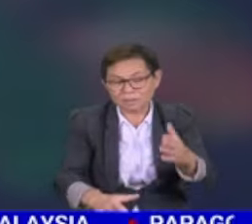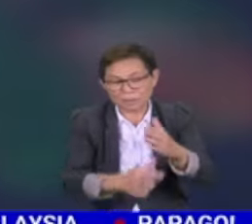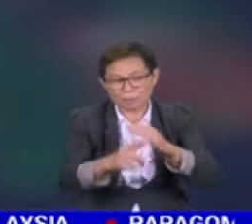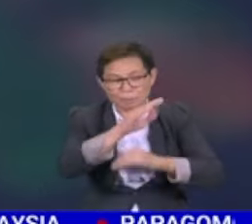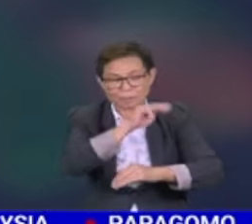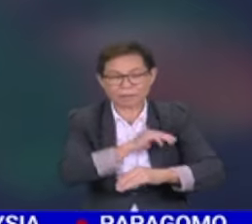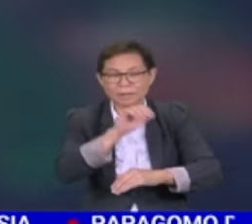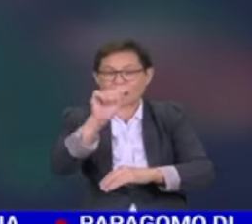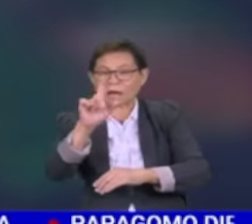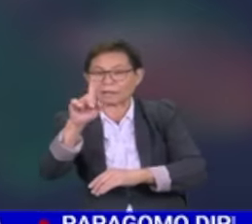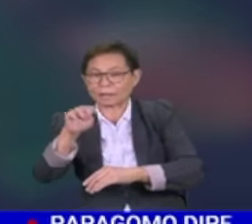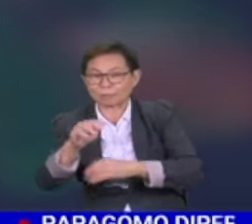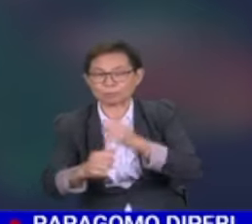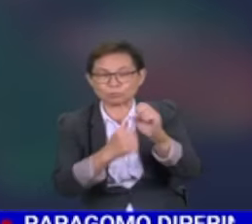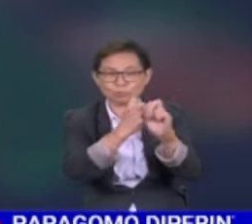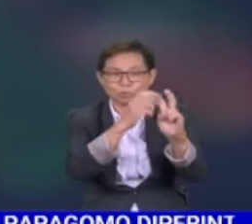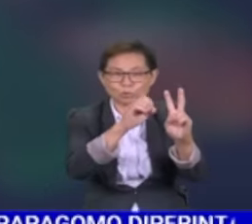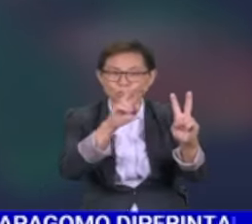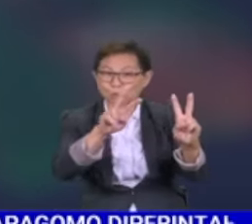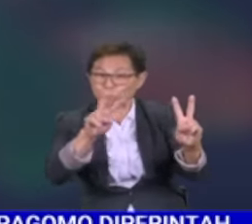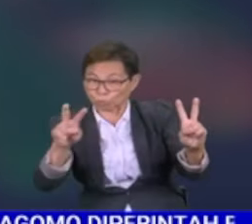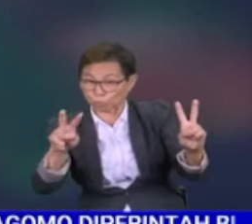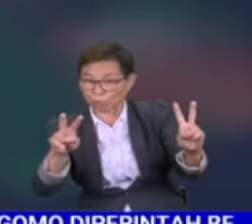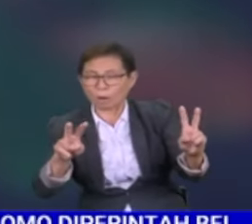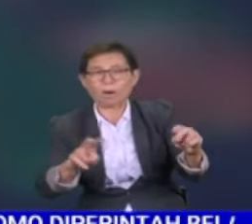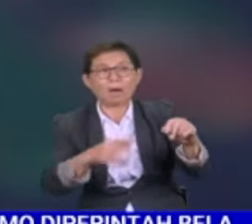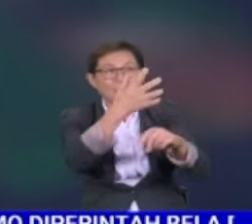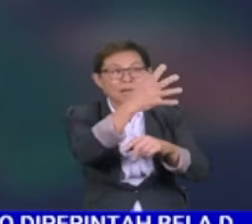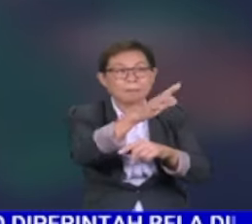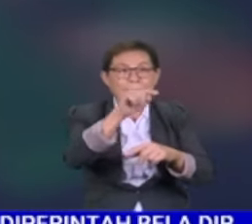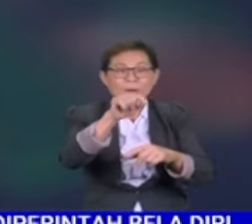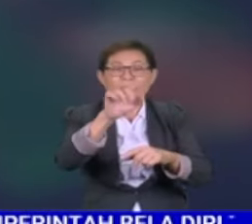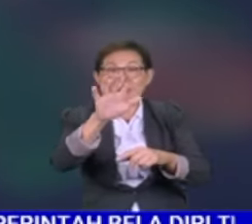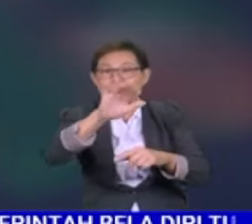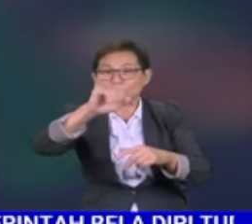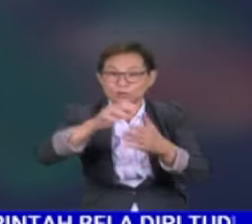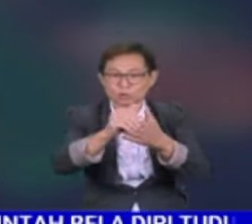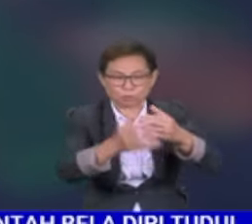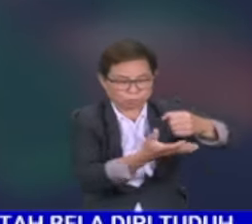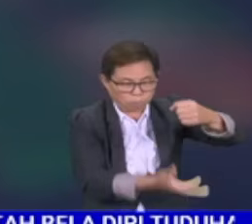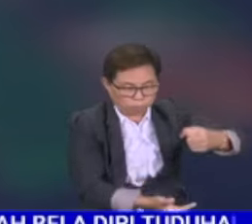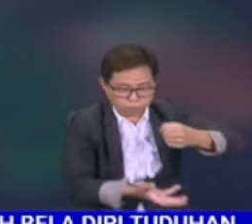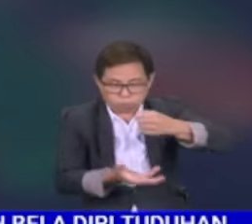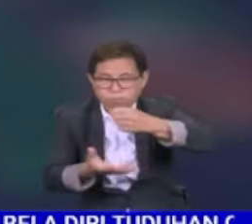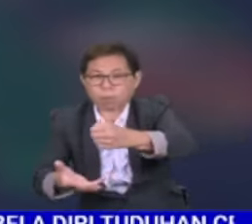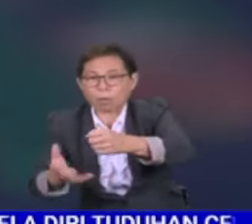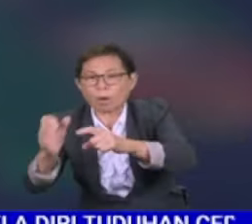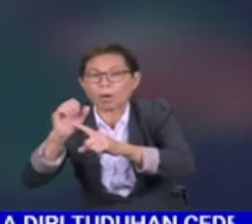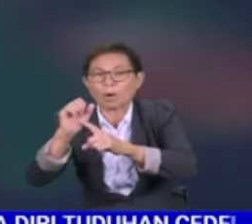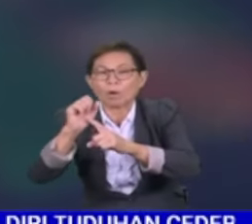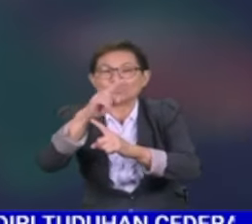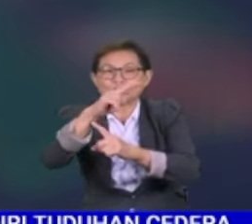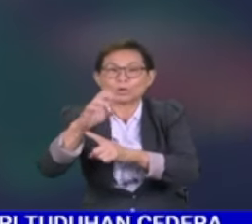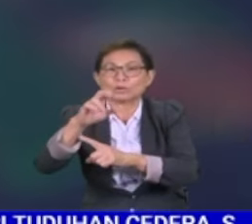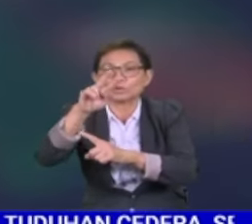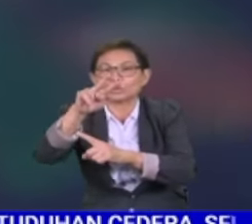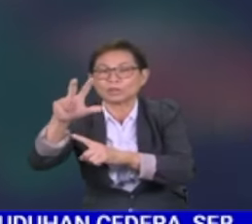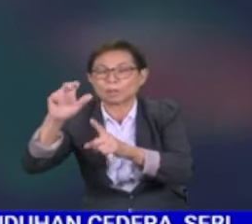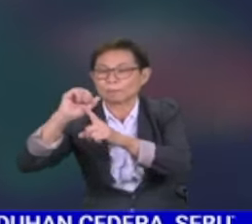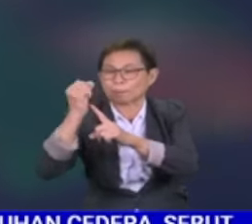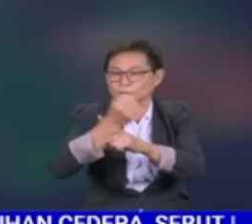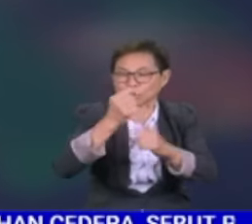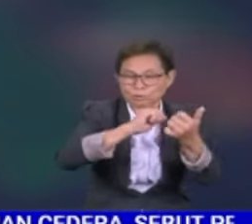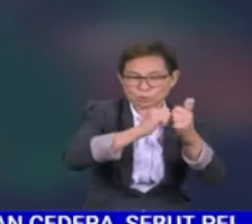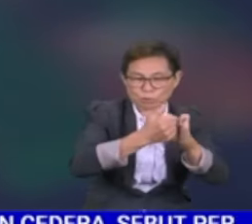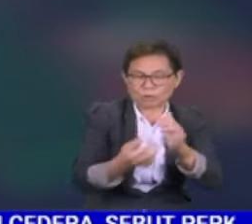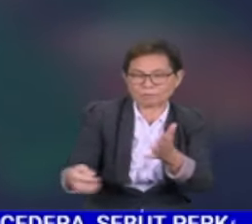Adli memaklumkan pada 2022 sebanyak RM15.5 juta telah disalurkan kepada 223 persatuan